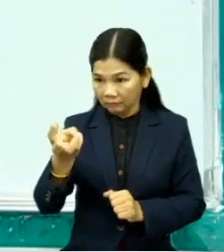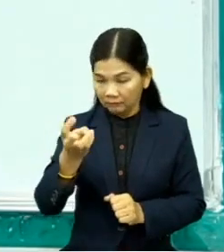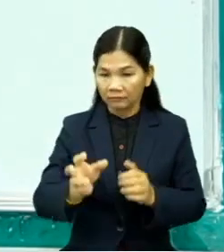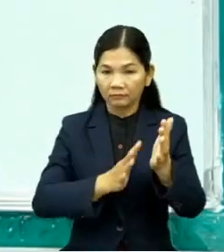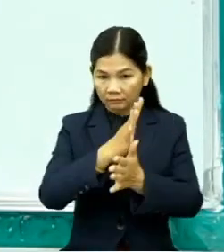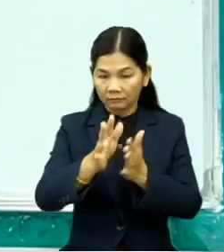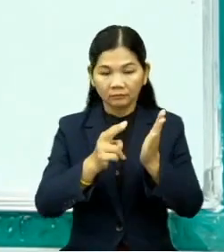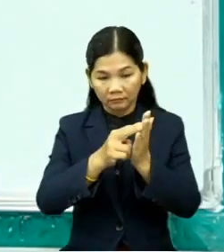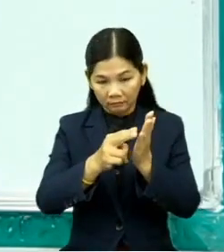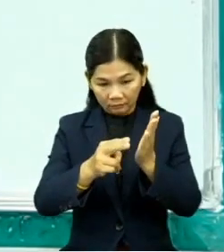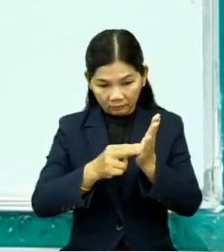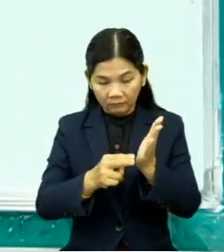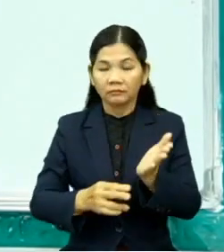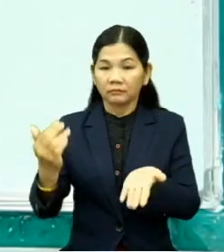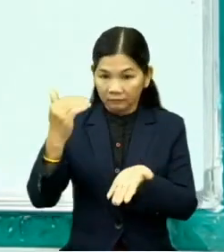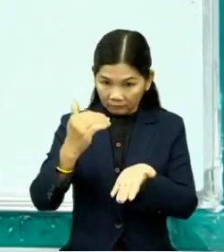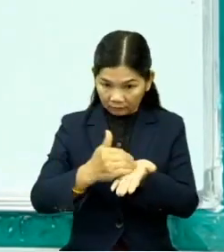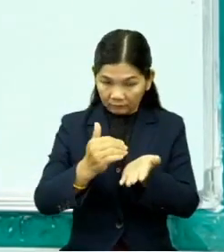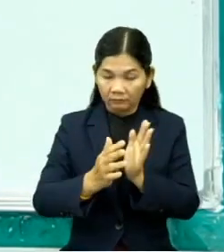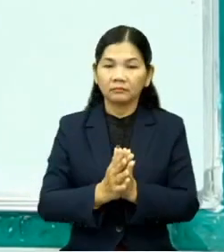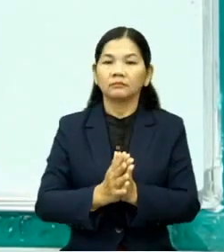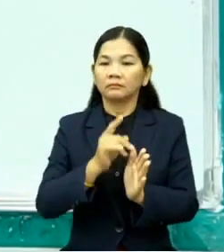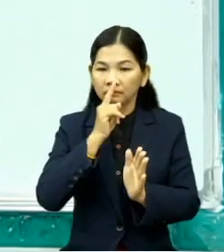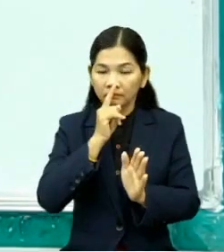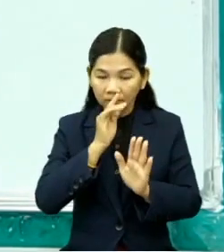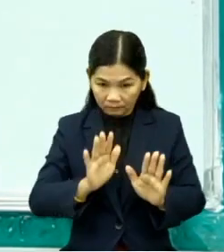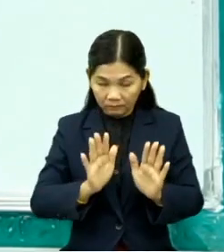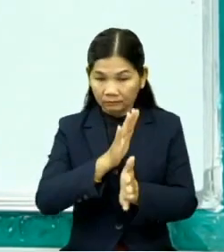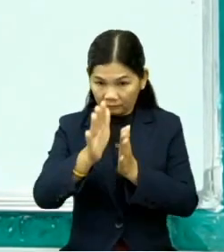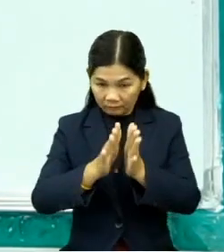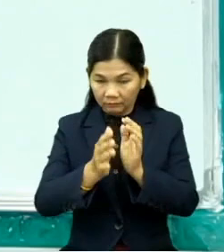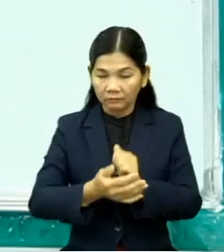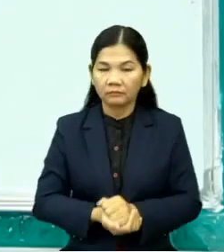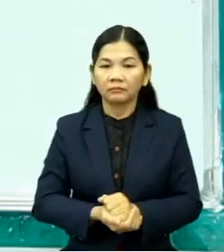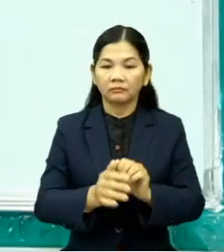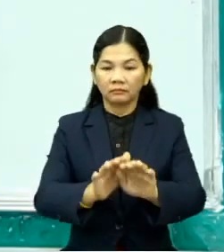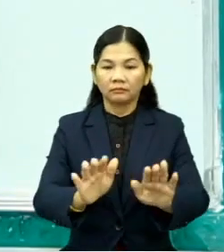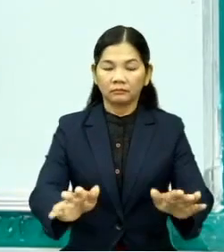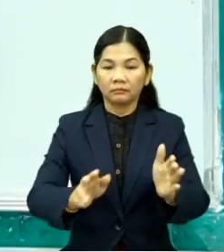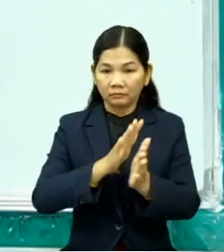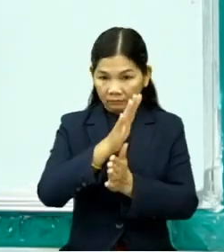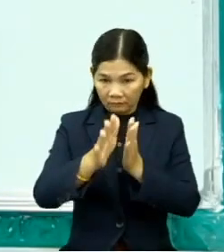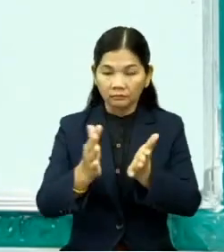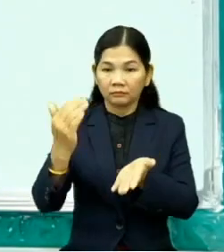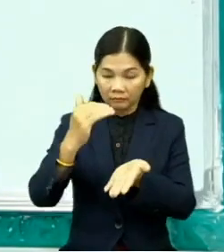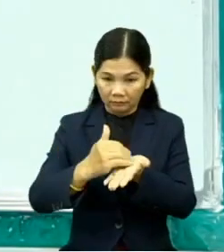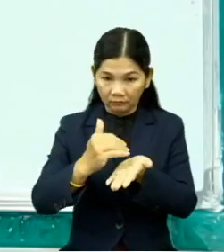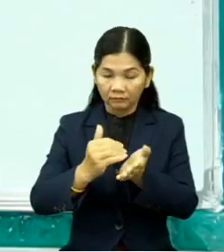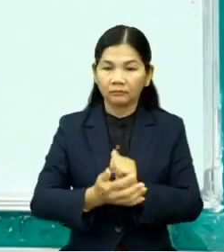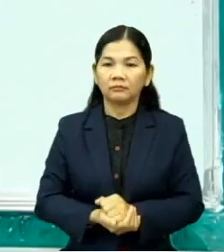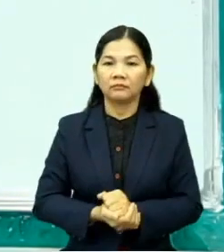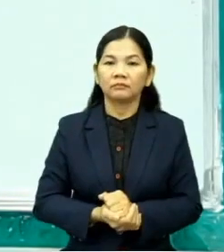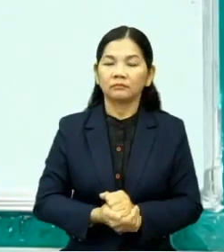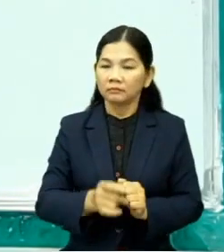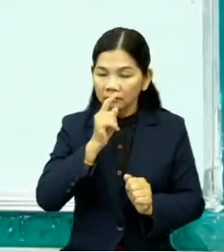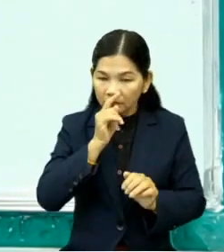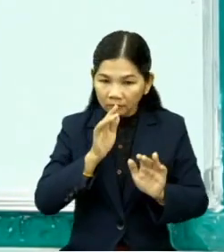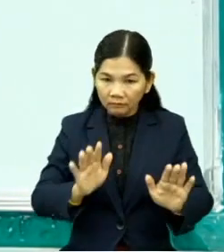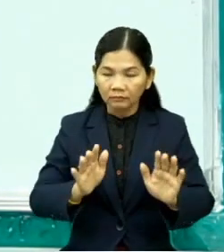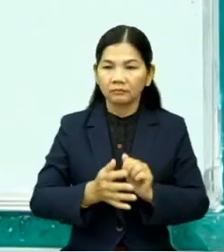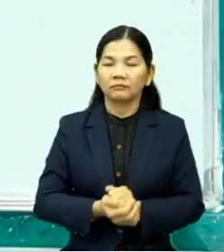អានអត្ថបទចាំម្ដងទៀតចាអានដោយស្ងៀមស្ងាត់ណាកូនណាចាកូនអានអត្ថបទនេះម្ដងទៀតចាកូនអានដោយស្ងៀម